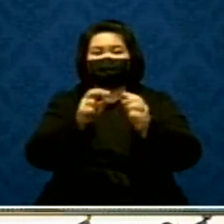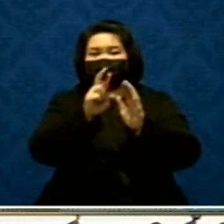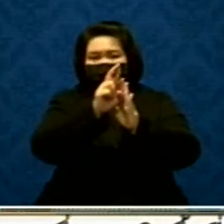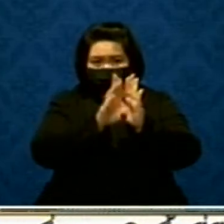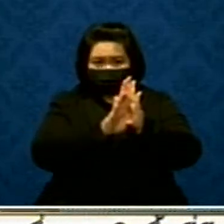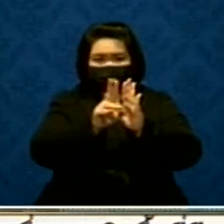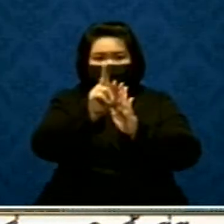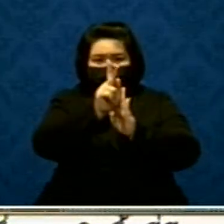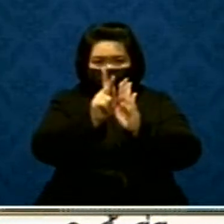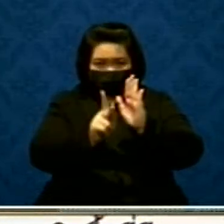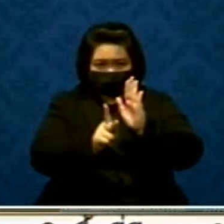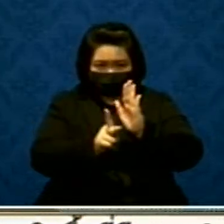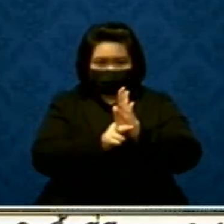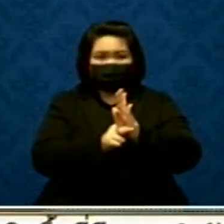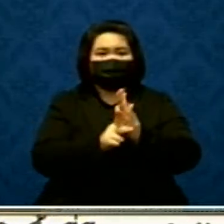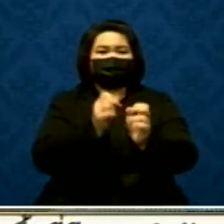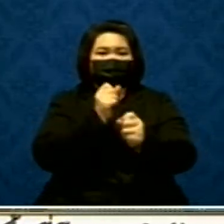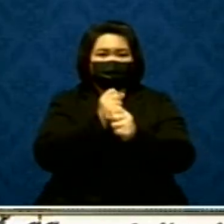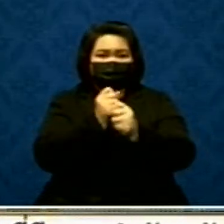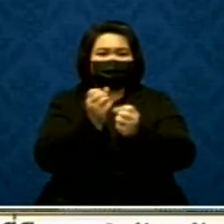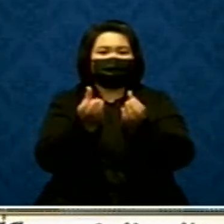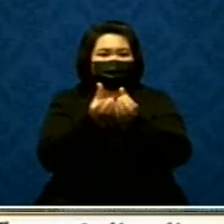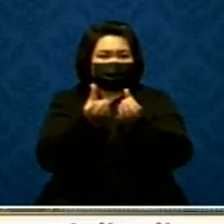ายและหลักธรรมาภิบาล